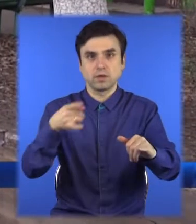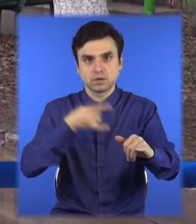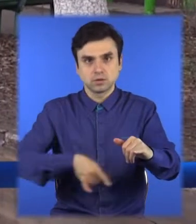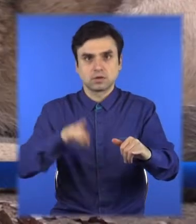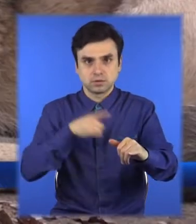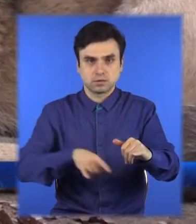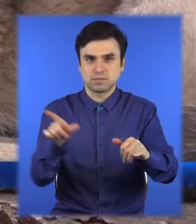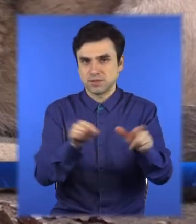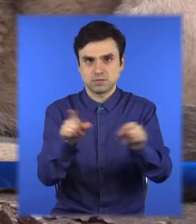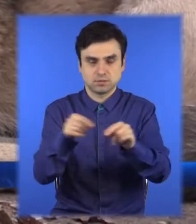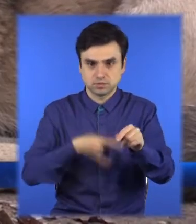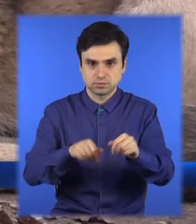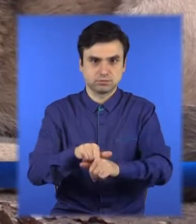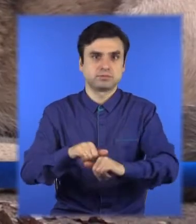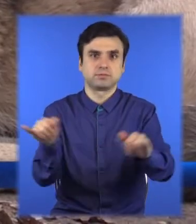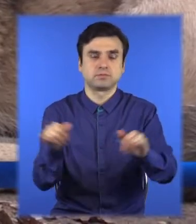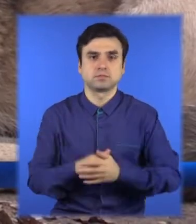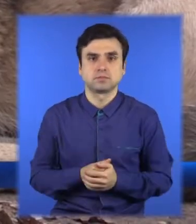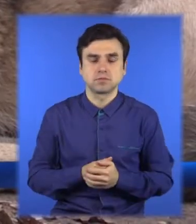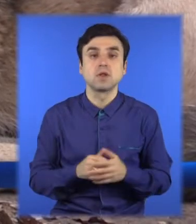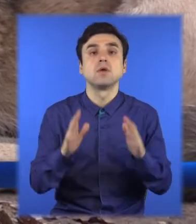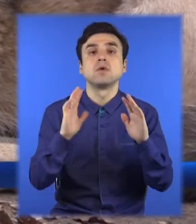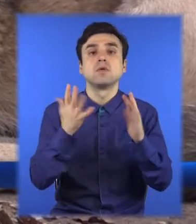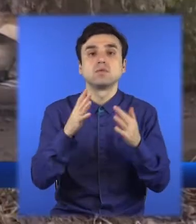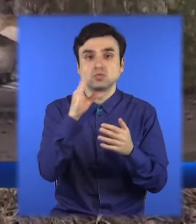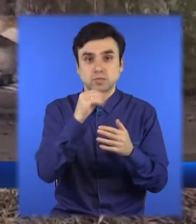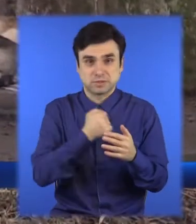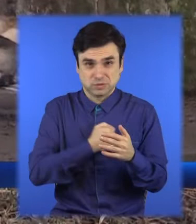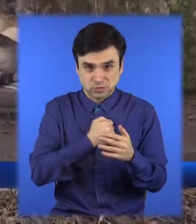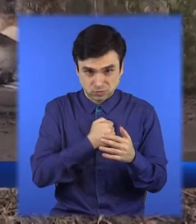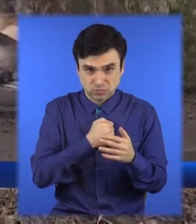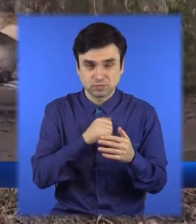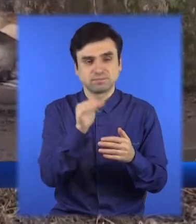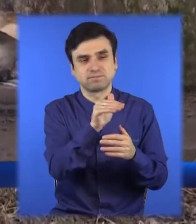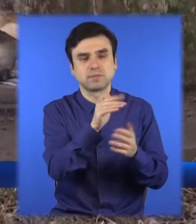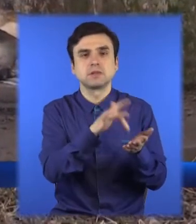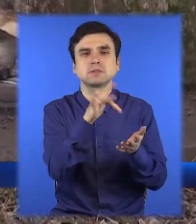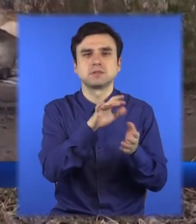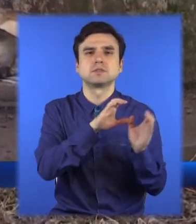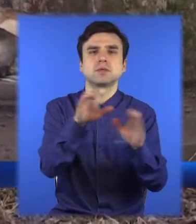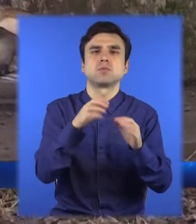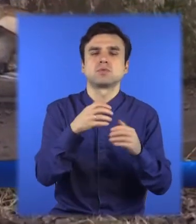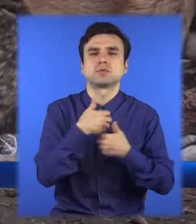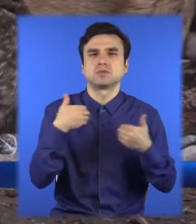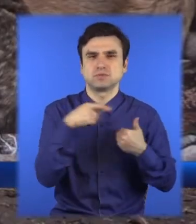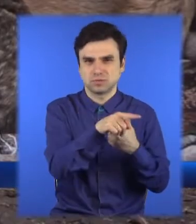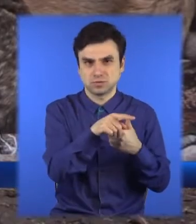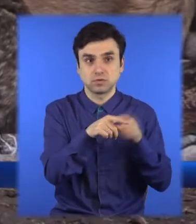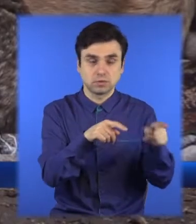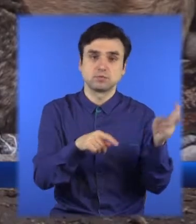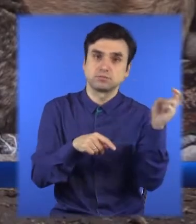агресивності вуличних собак треба звернутися до центру поводження з тваринами. Вони їх оглянуть, вилікують і